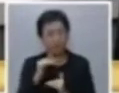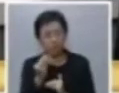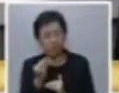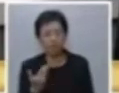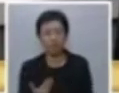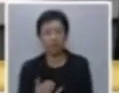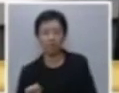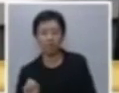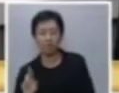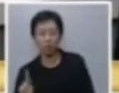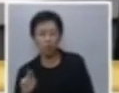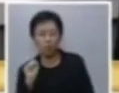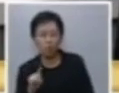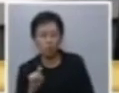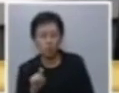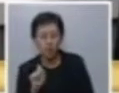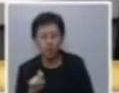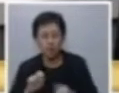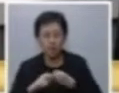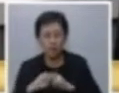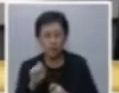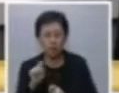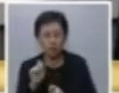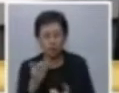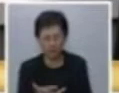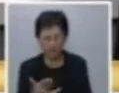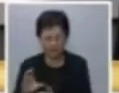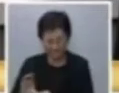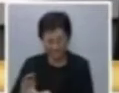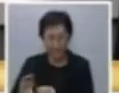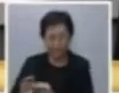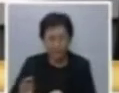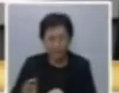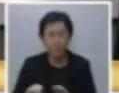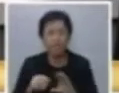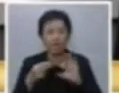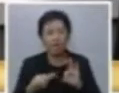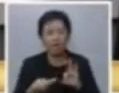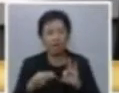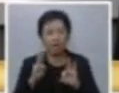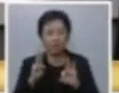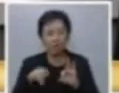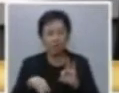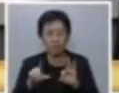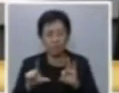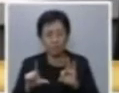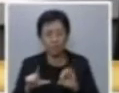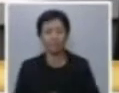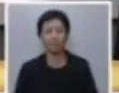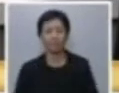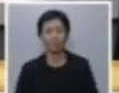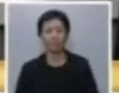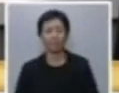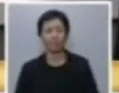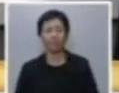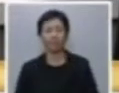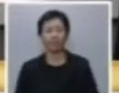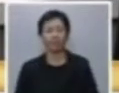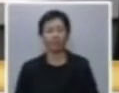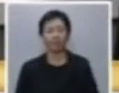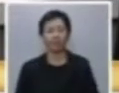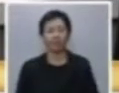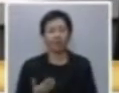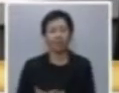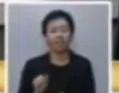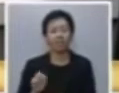องเพื่อกรณีจำเป็นเร่งด่วนฉุกเฉิน 96,000 ล้านกรณีทดลองราชการ